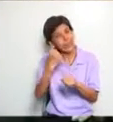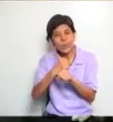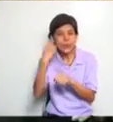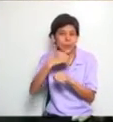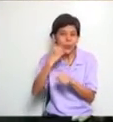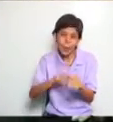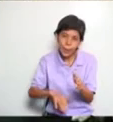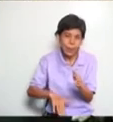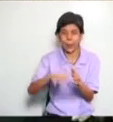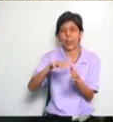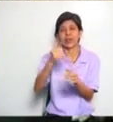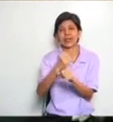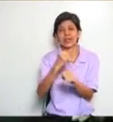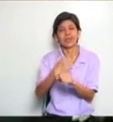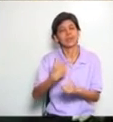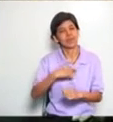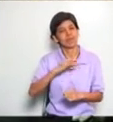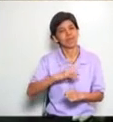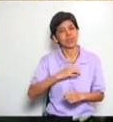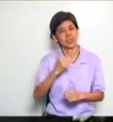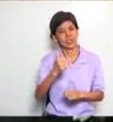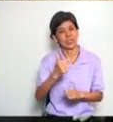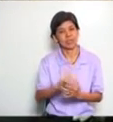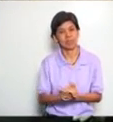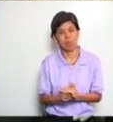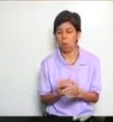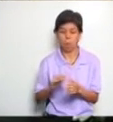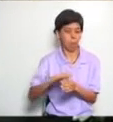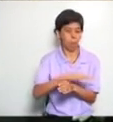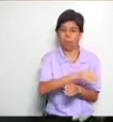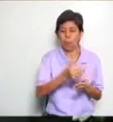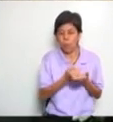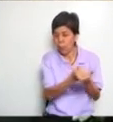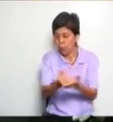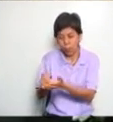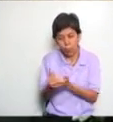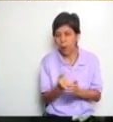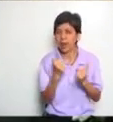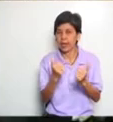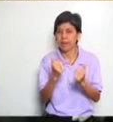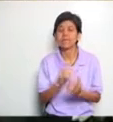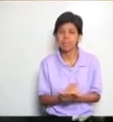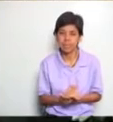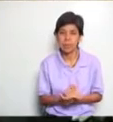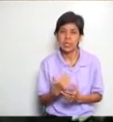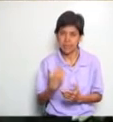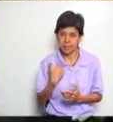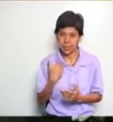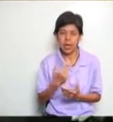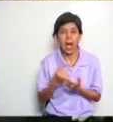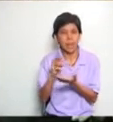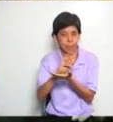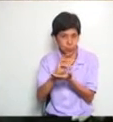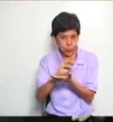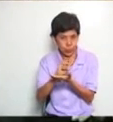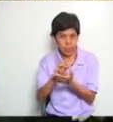องจดให 3 หนวยครึ่งวัน นั้น นอก จาก เต็ม แล้ว มัน ยัง รน ไป หา ชอล บ้าน เดarrive เรา ไม่เสีย อะไรเดี๋ย กจะ ไป ม นิ ทิ